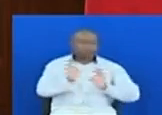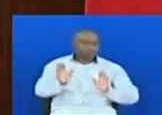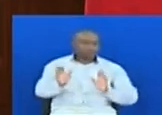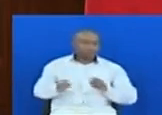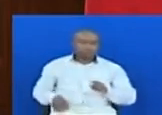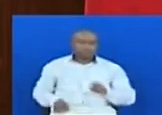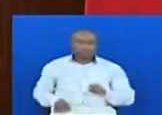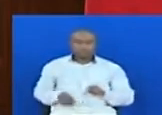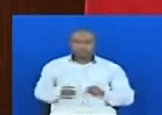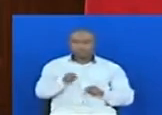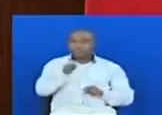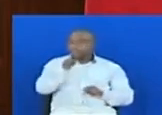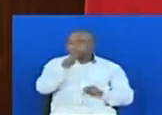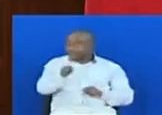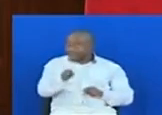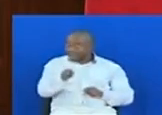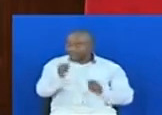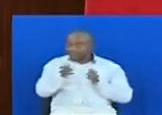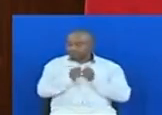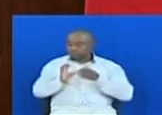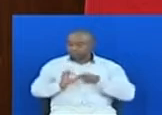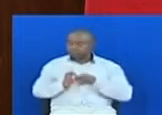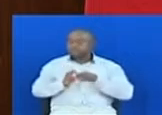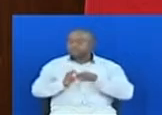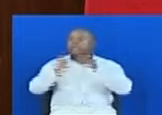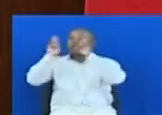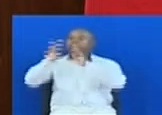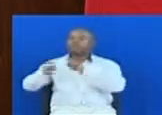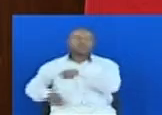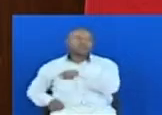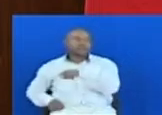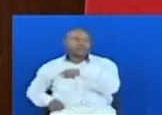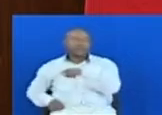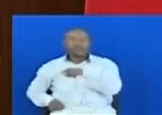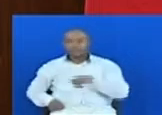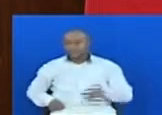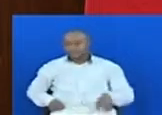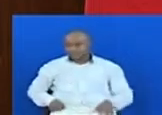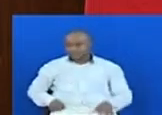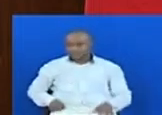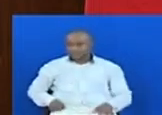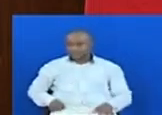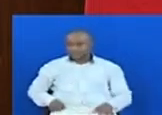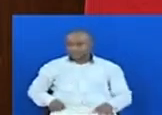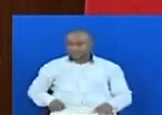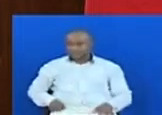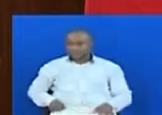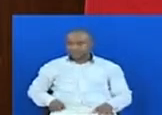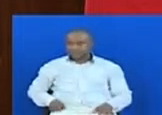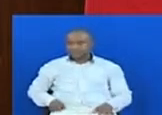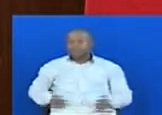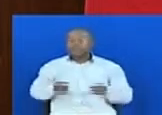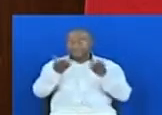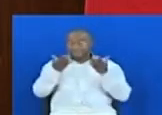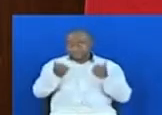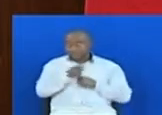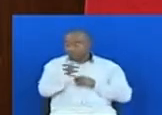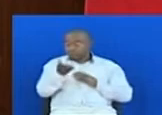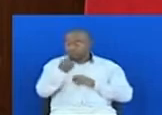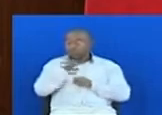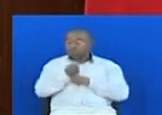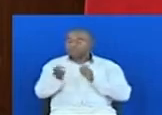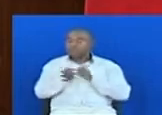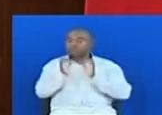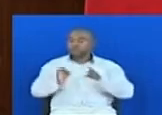ambayo tunaendana nayo international. Lakini Mheshimiwa Speaker, unajua mara nyingine unaweza ukafanya zuri na